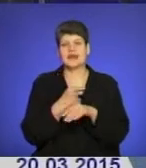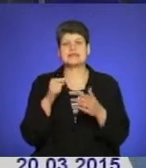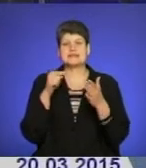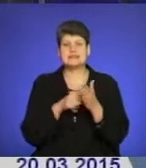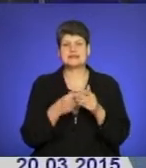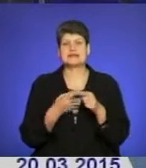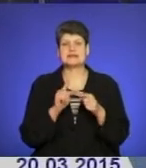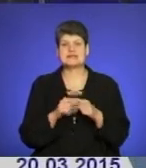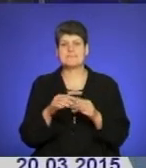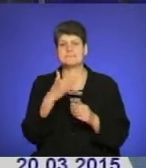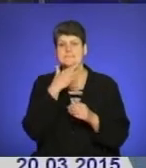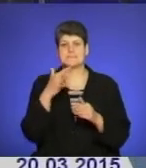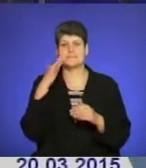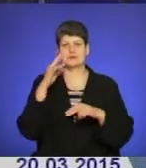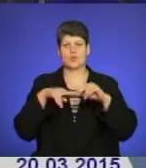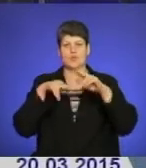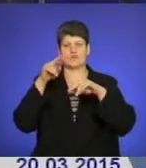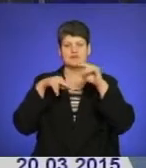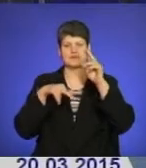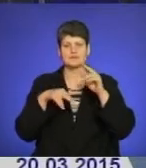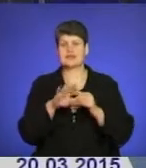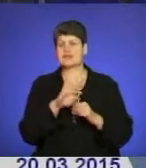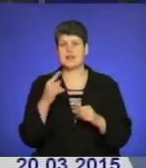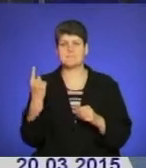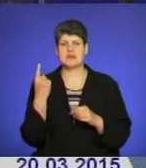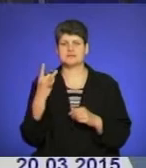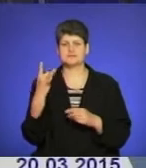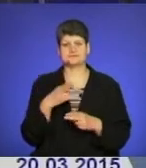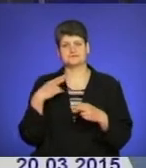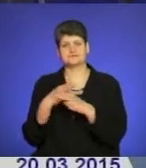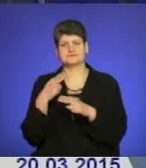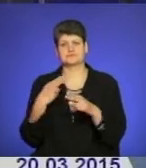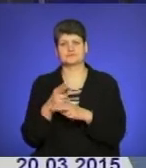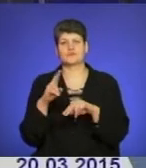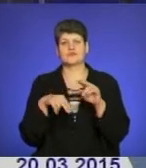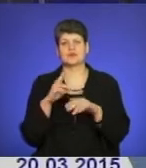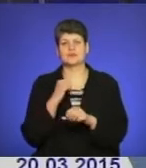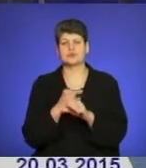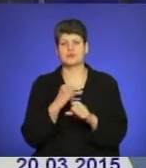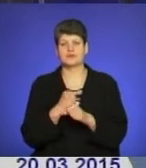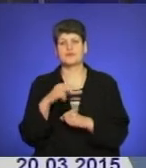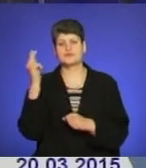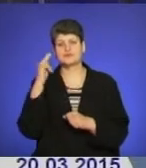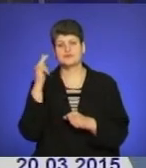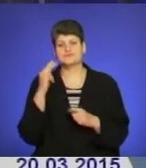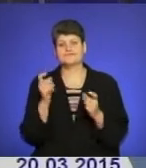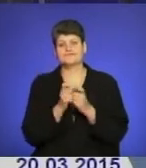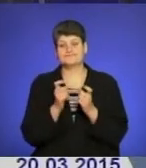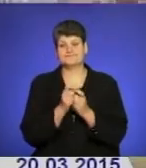проєкту – багатоповерхівки. Відтак, не вперше перешкоджають будівельним роботам. Вивчала конфлікт і наша знімальна